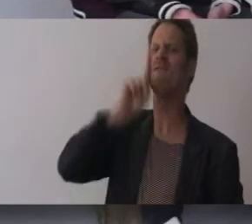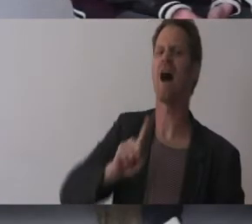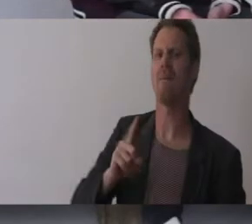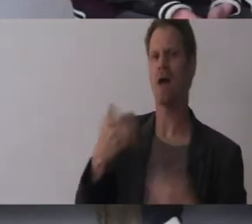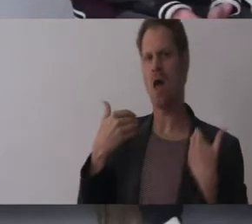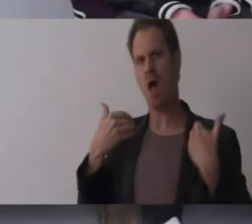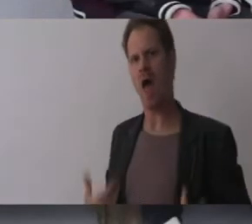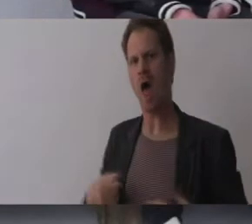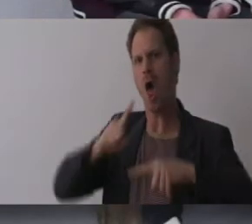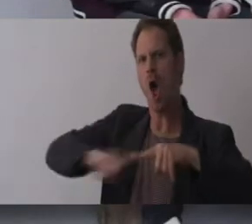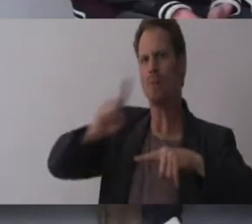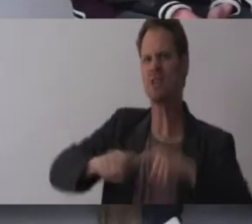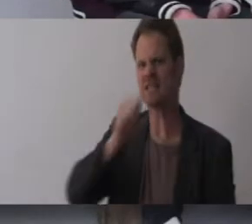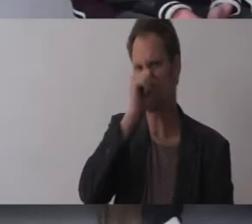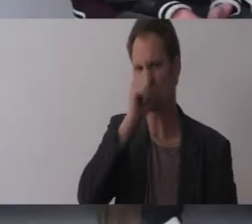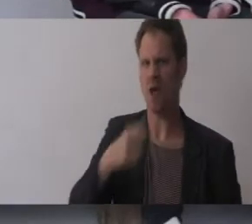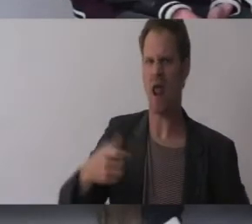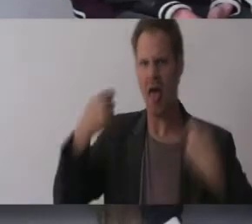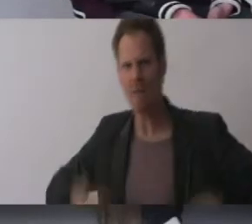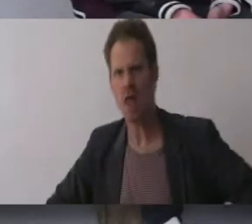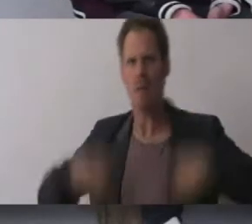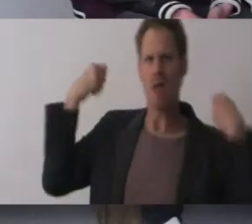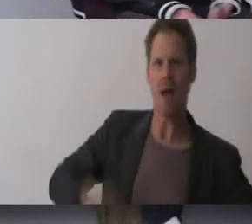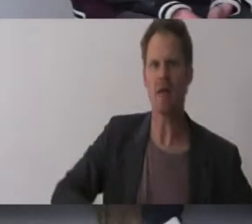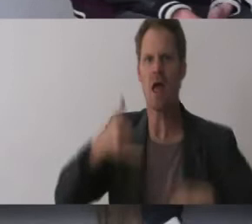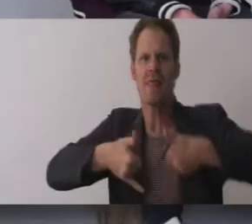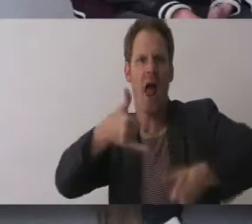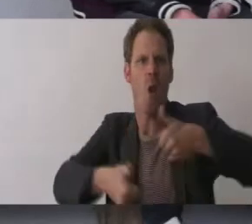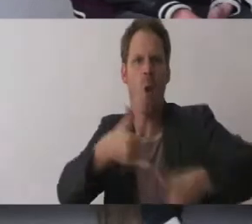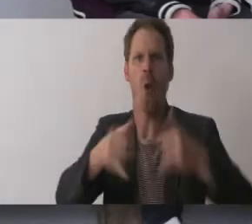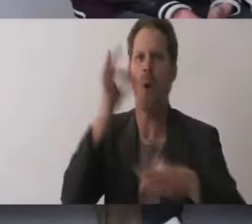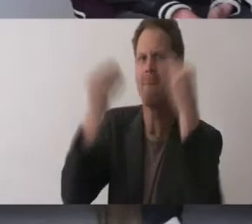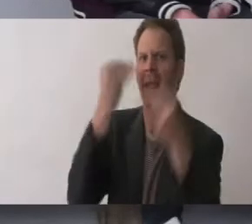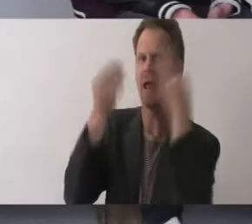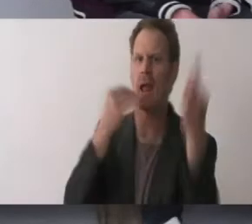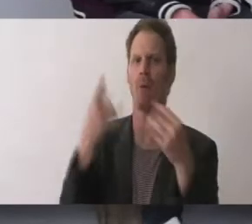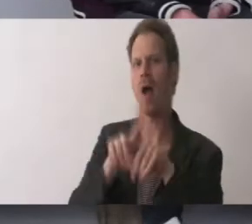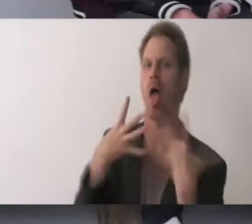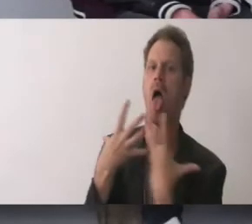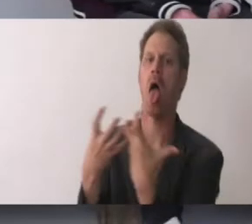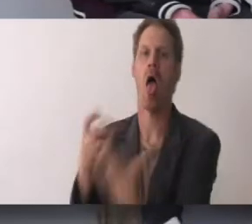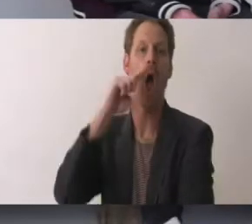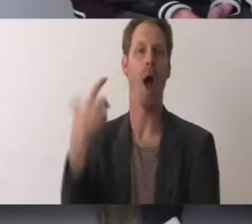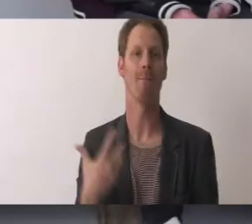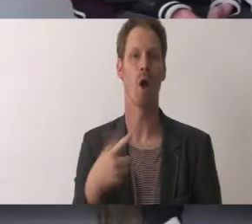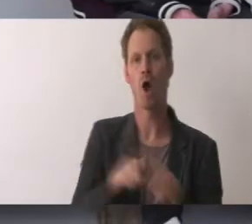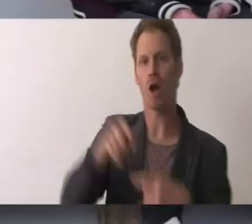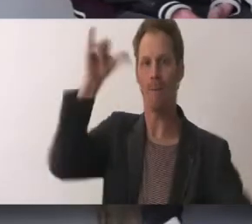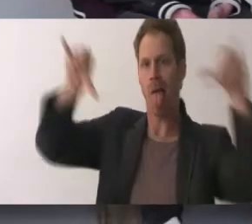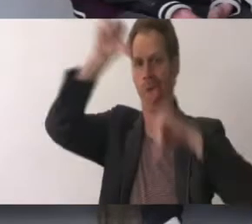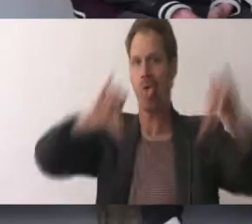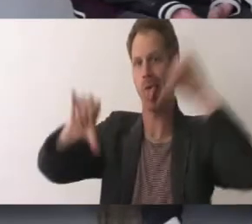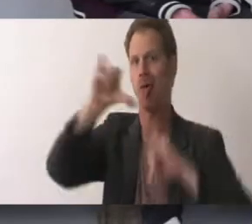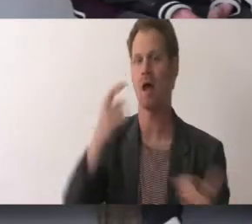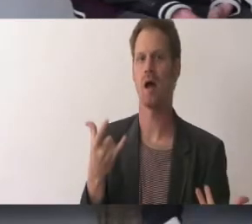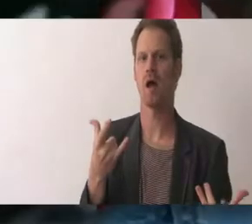sexuel, on l'habille, on la déshabille, on lui met des talons aiguilles, du maquillage pour qu'elle puisse plaire aux hommes, pour en faire ce qu'on en veut, pour